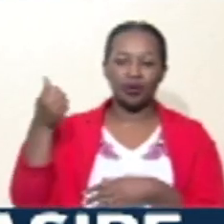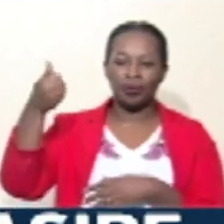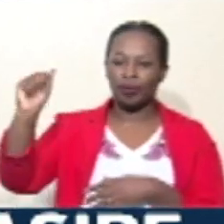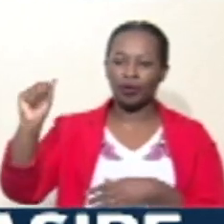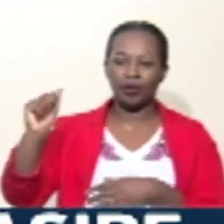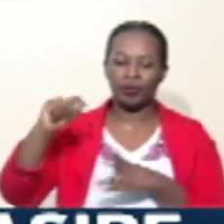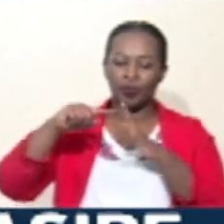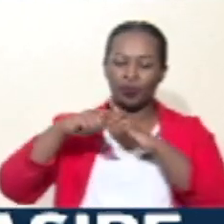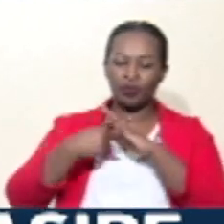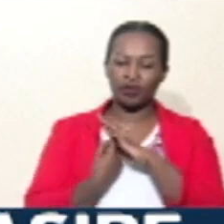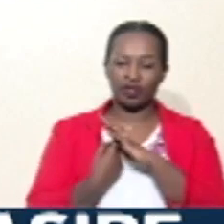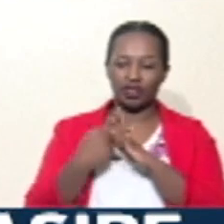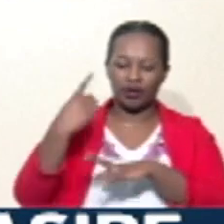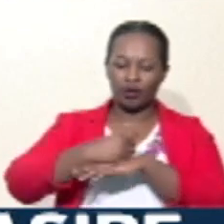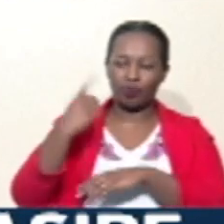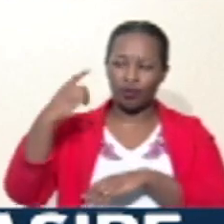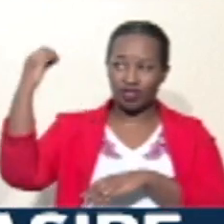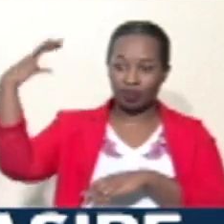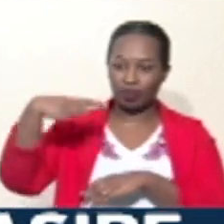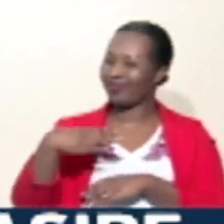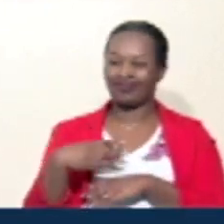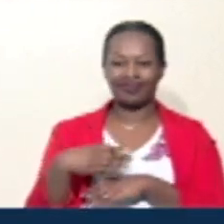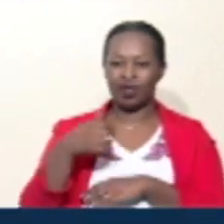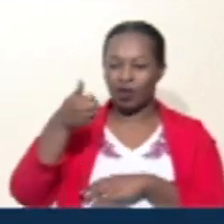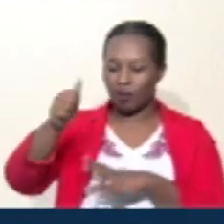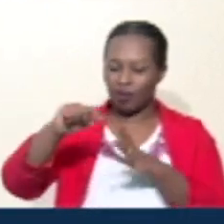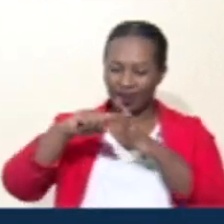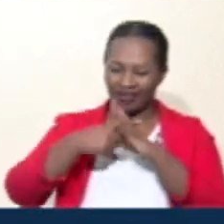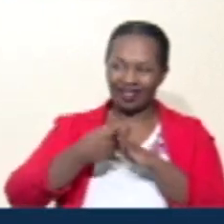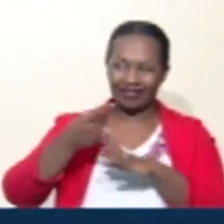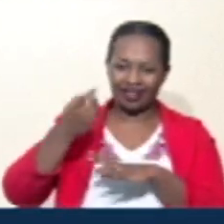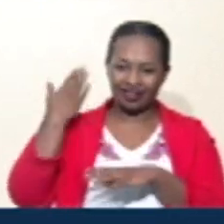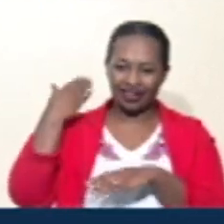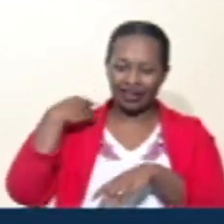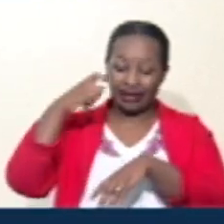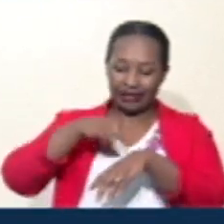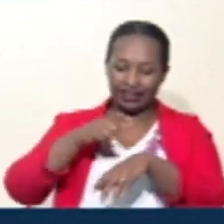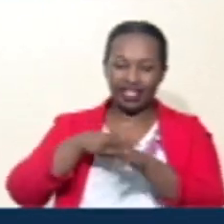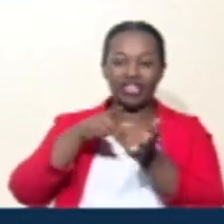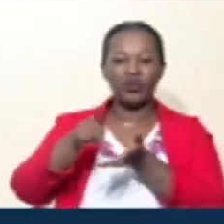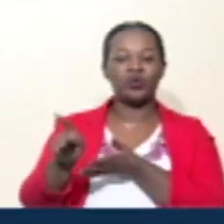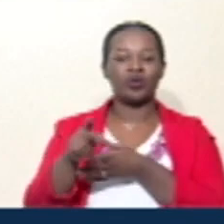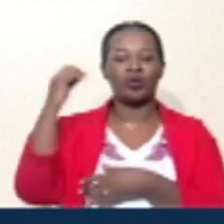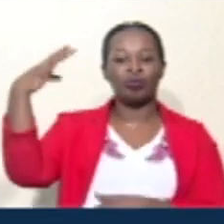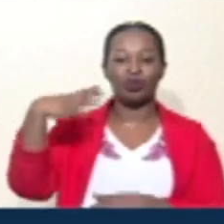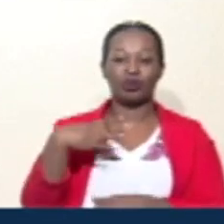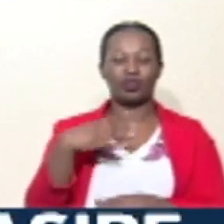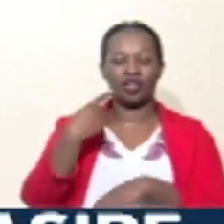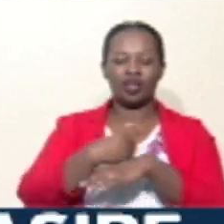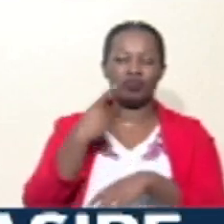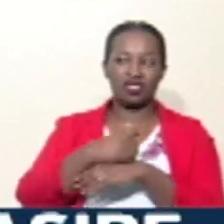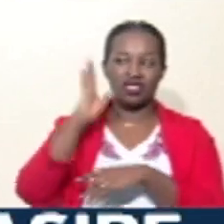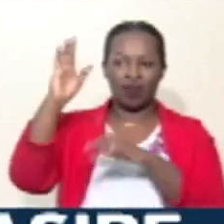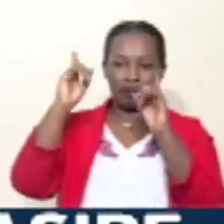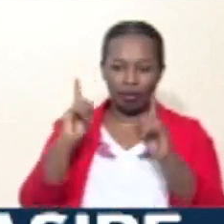bahita bahera kuri wa munsi umuriro uziye, bo bajya guhera cya igihe wishyuriye umuriro, iminsi yabo